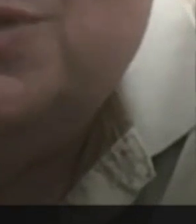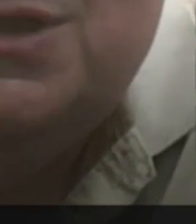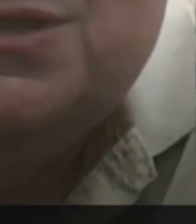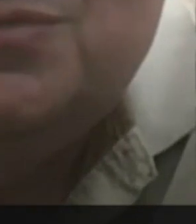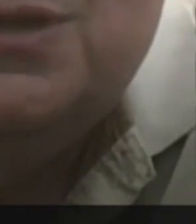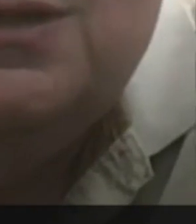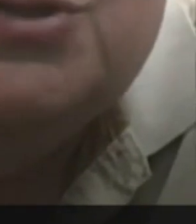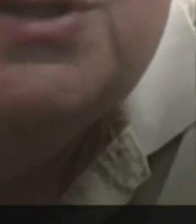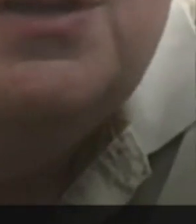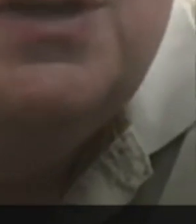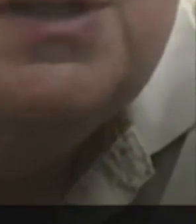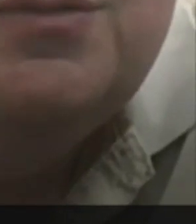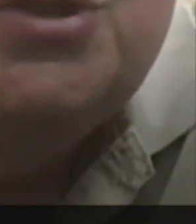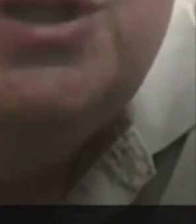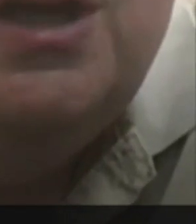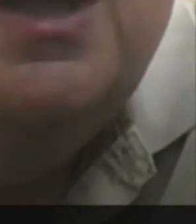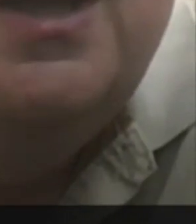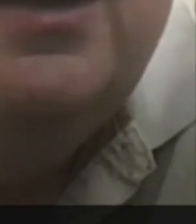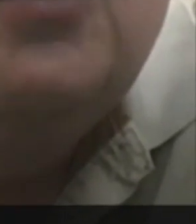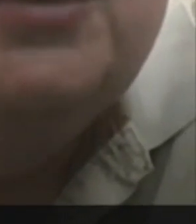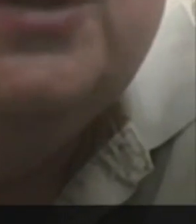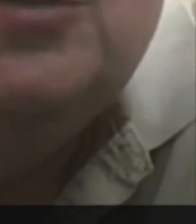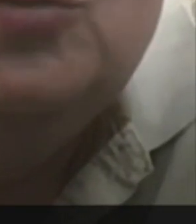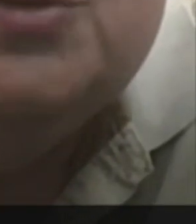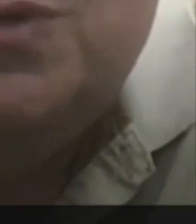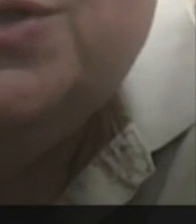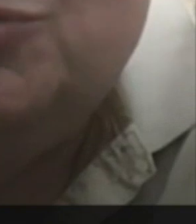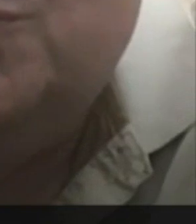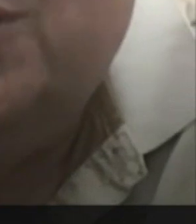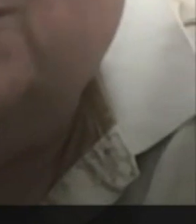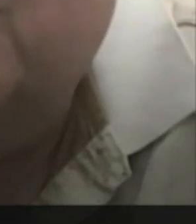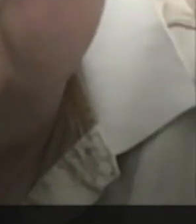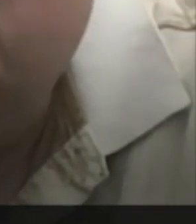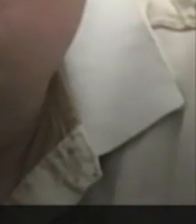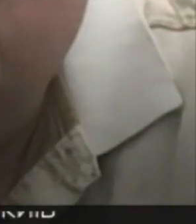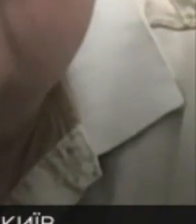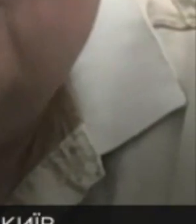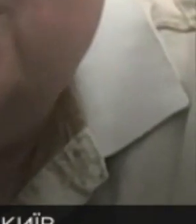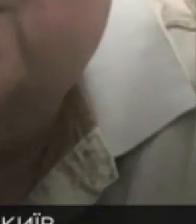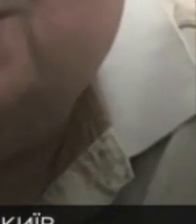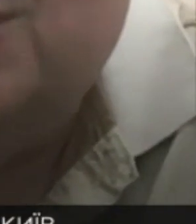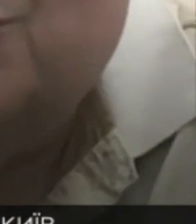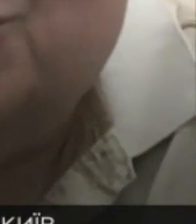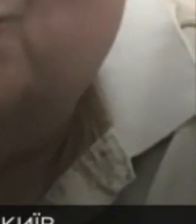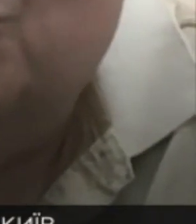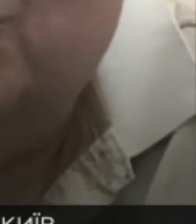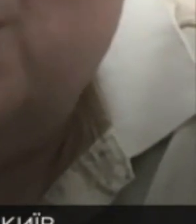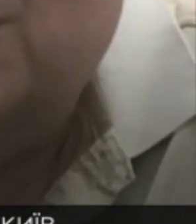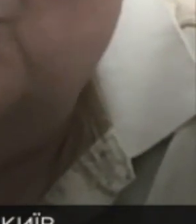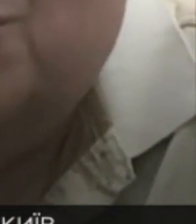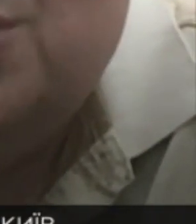можно определить их принадлежность к еврейской общине. Вот. Ну, разумеется, будут приняты повышенные меры безопасности там, где